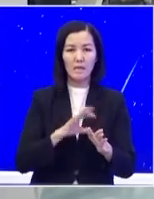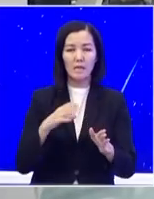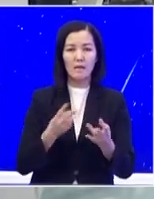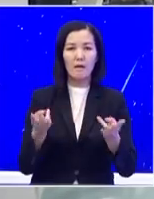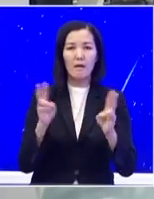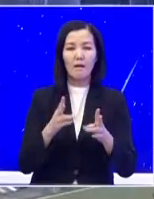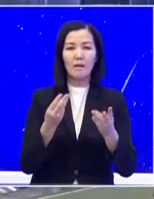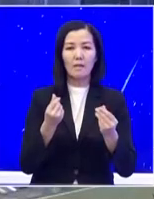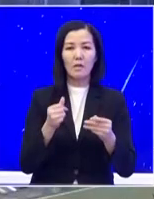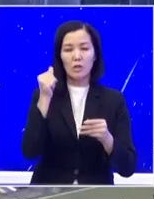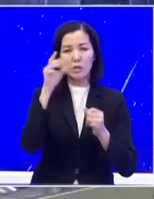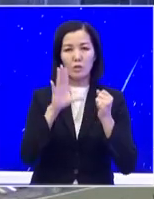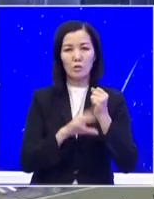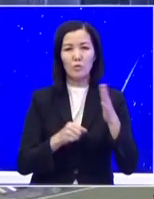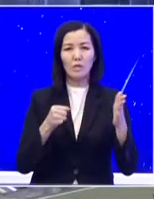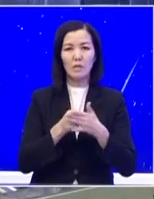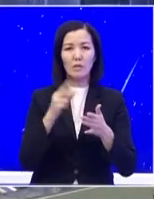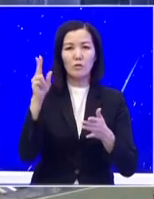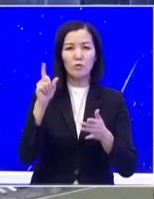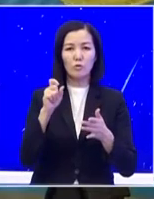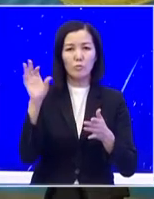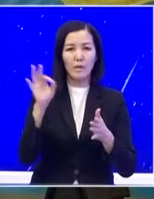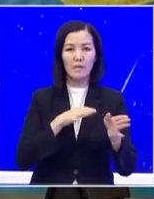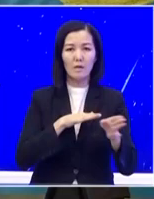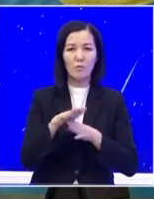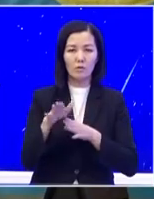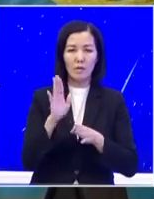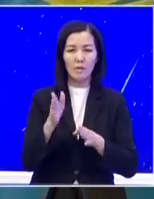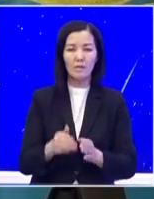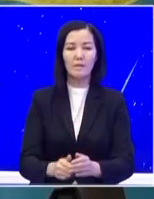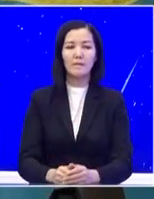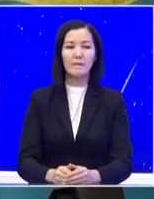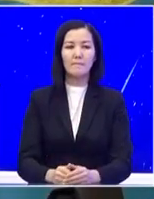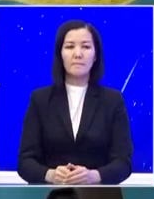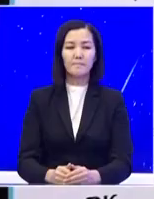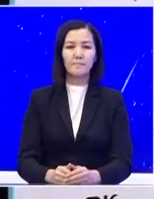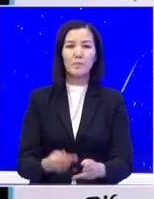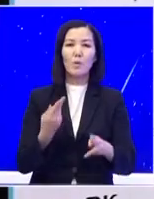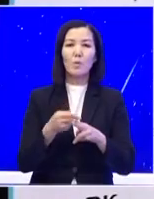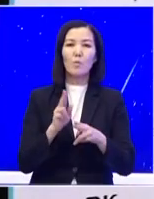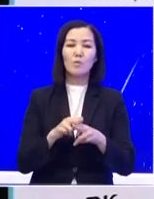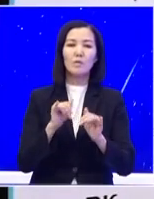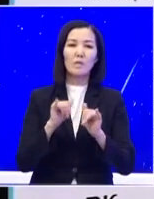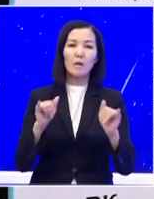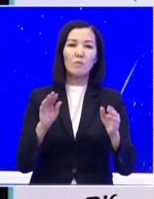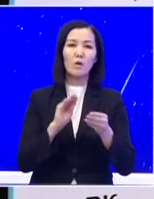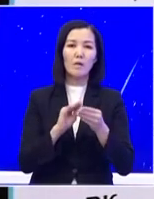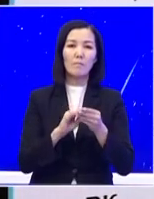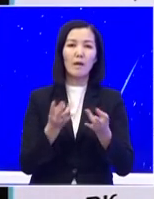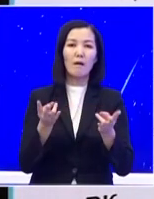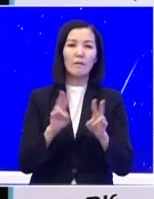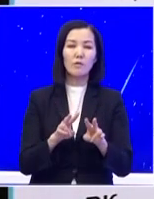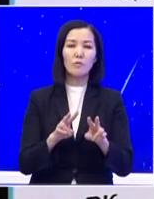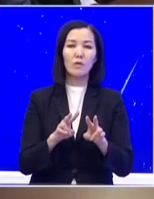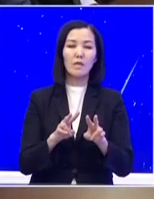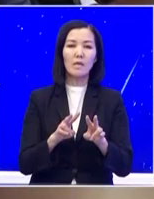Қалған қаражат жыл соңына дейін 100%-ға орындалады. Это темп надо держать. Осы қарқынды ұстап тұру керек. Әкім жауапты